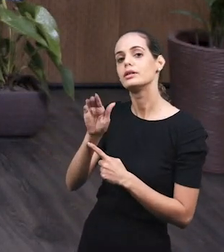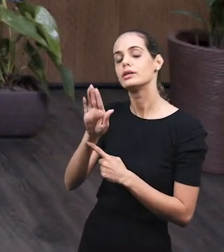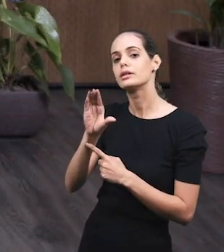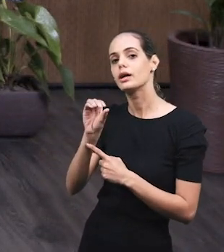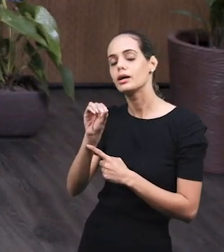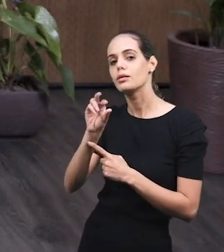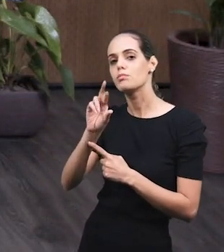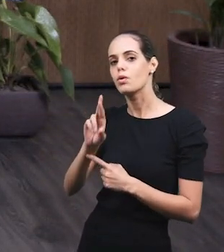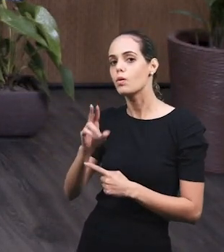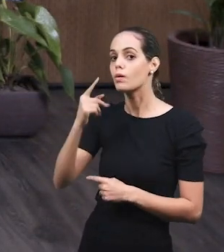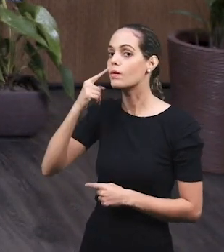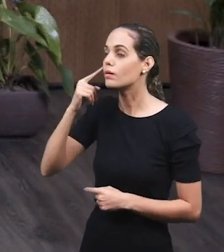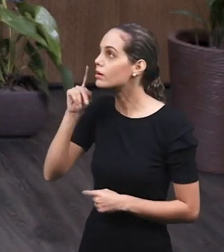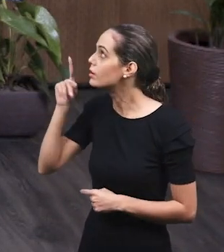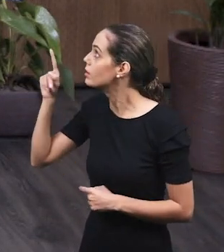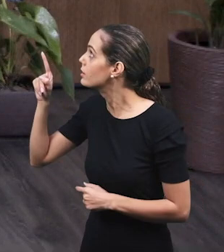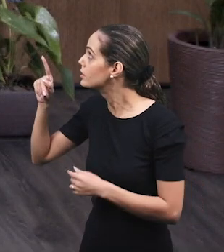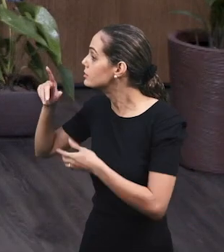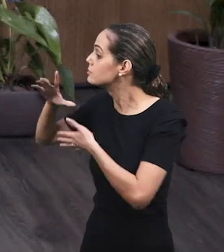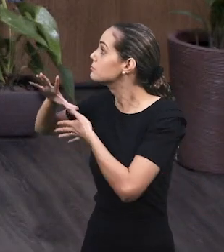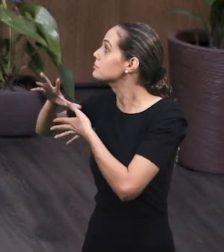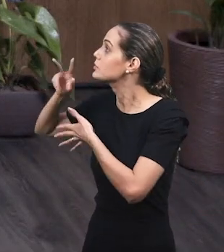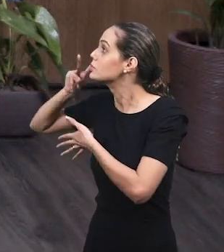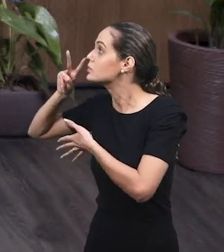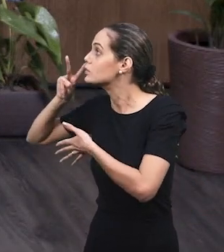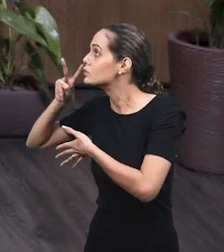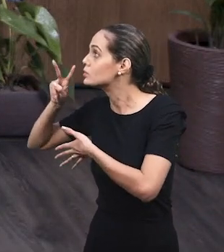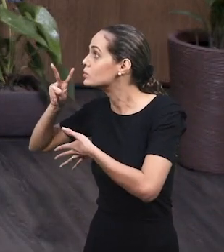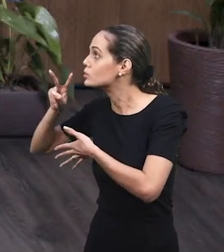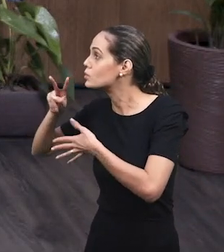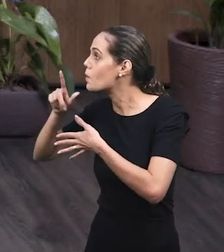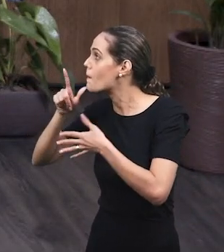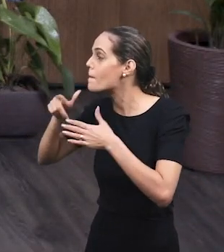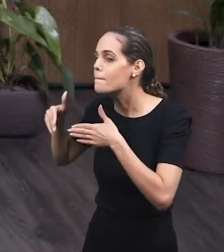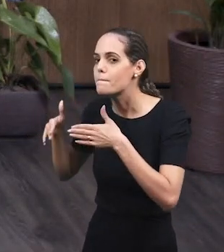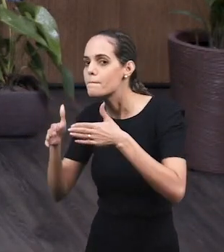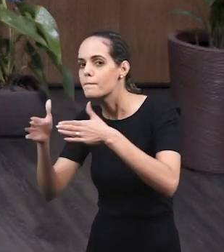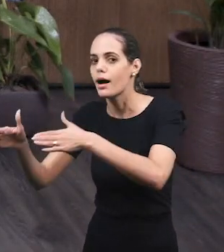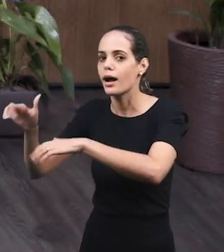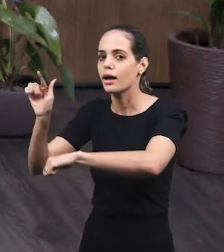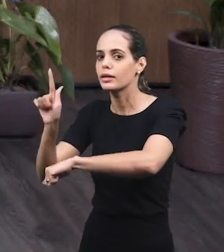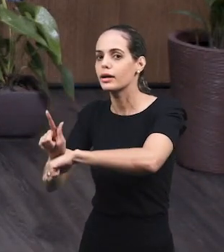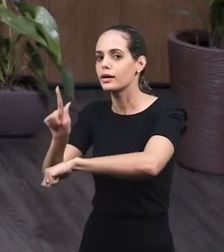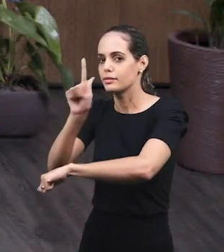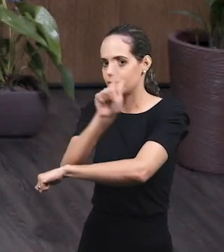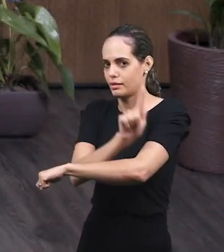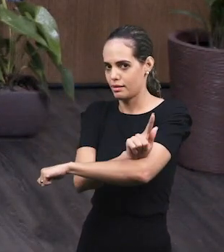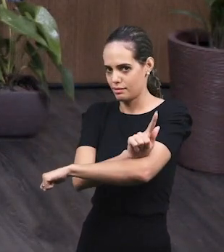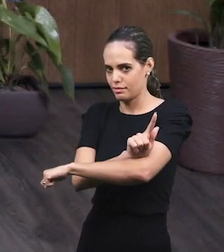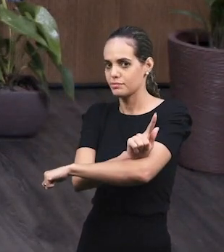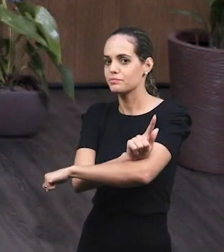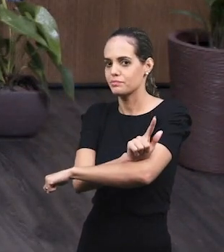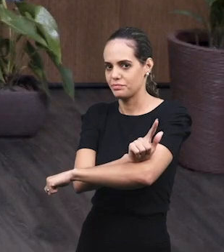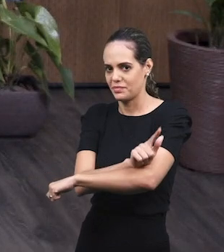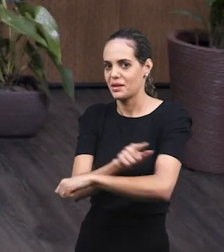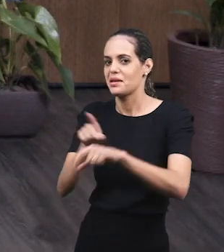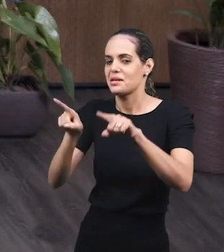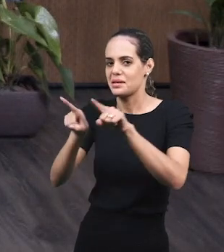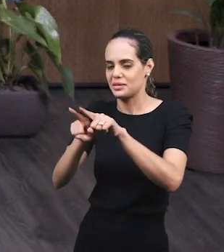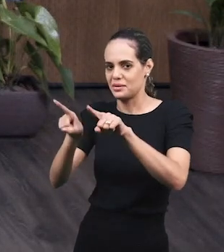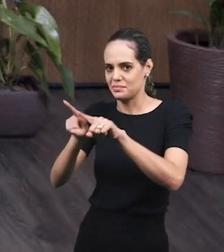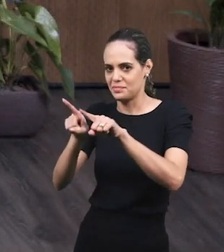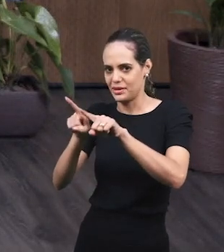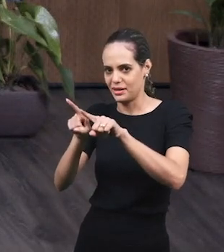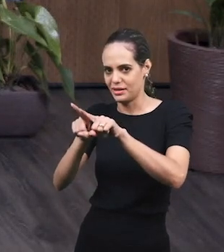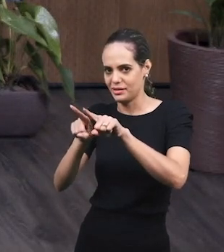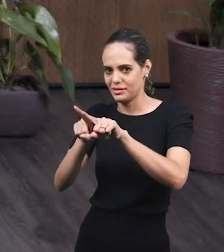ponctué par ce séjour, le mont Tabor, n'est-ce pas? Nous pouvons dire une vision aérienne. Le